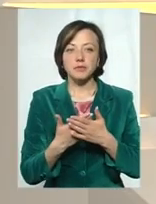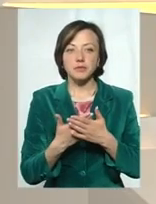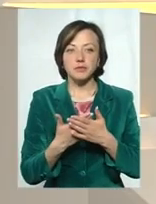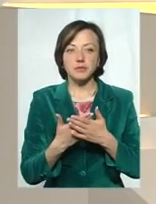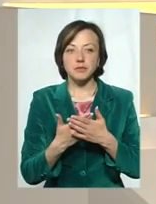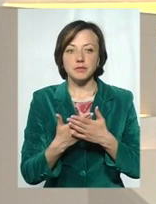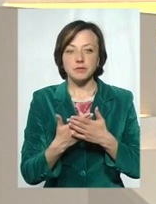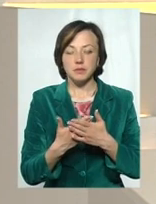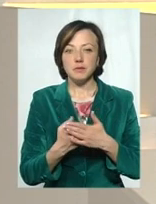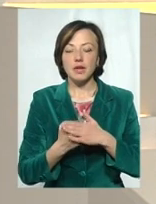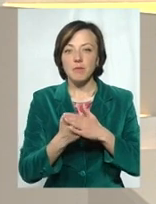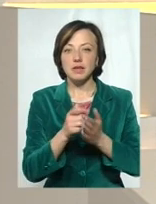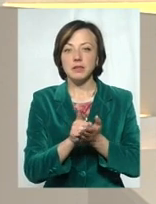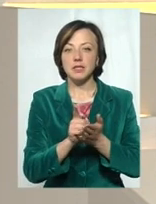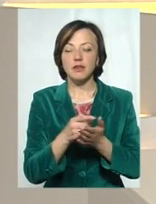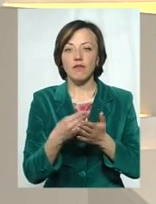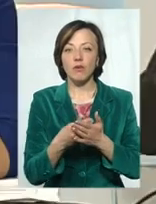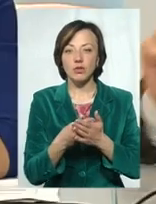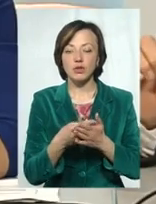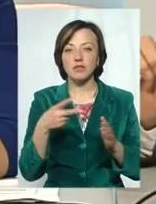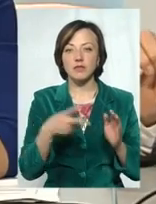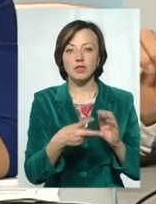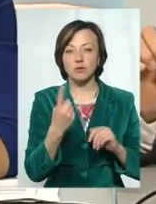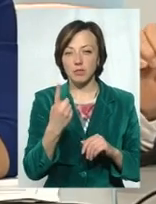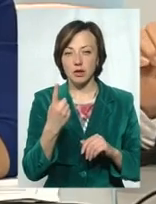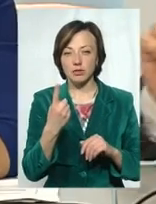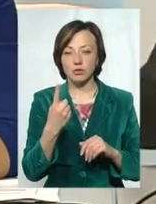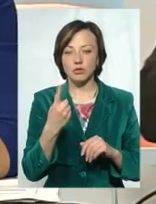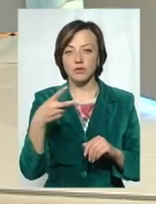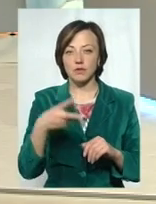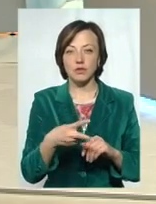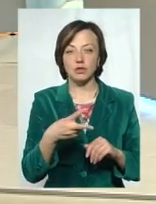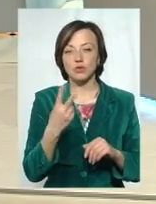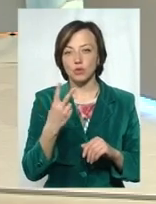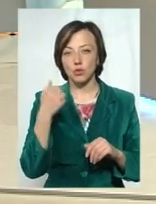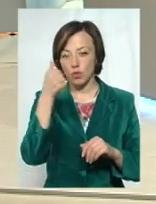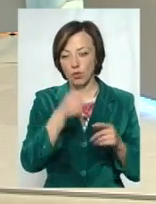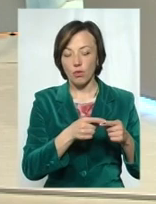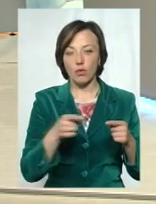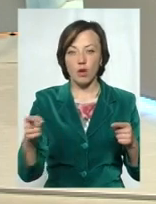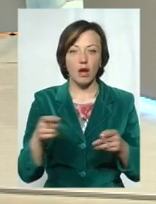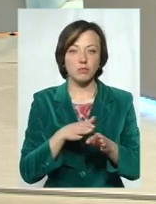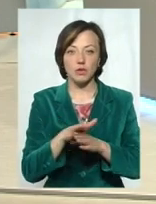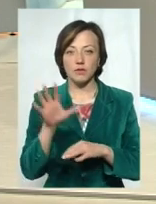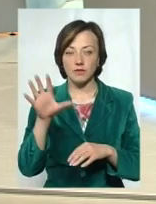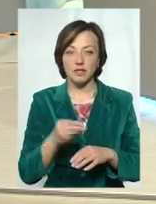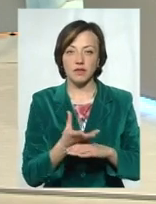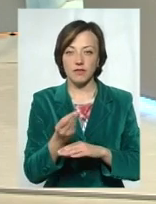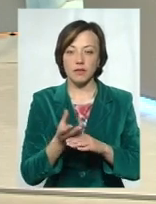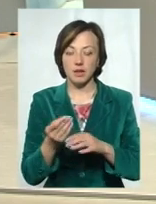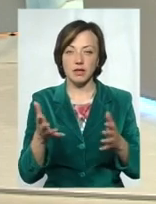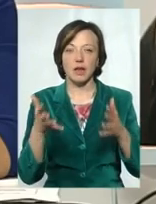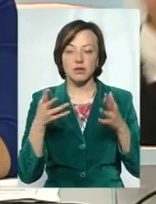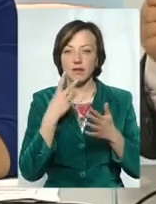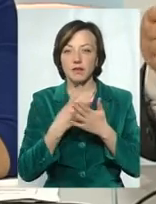що платили, база пенсійного фонду вже є з 2001 чи 2002 року. 2002. Там вже абсолютно всі, ну, виплати чітко, є. Всі, да,